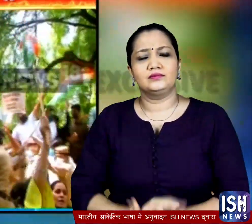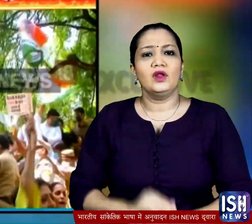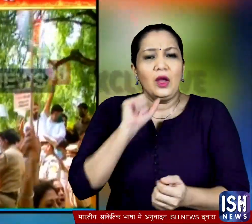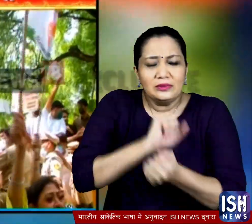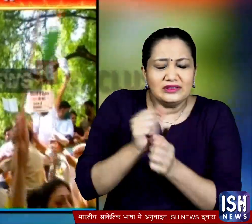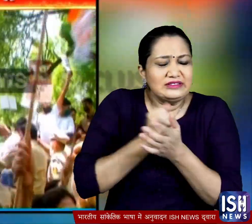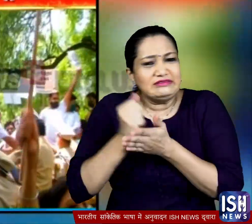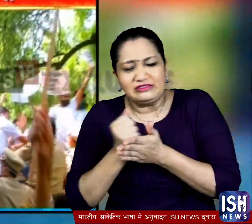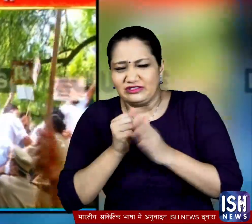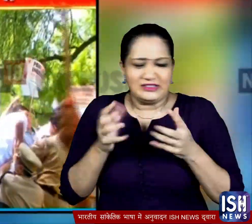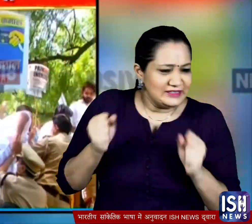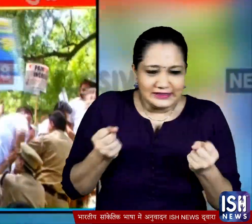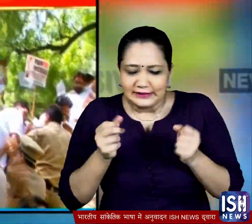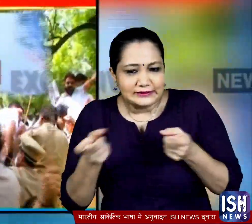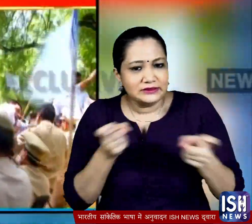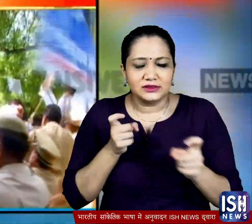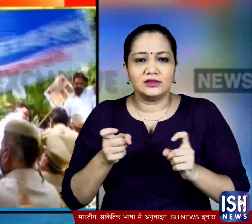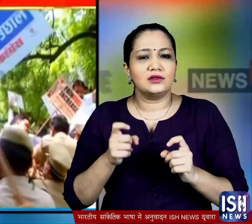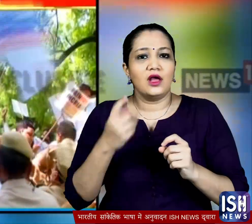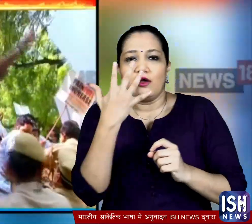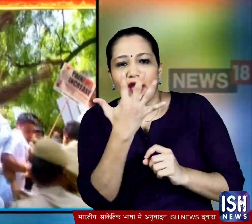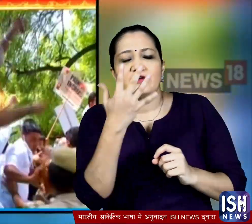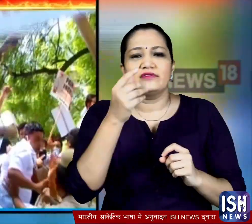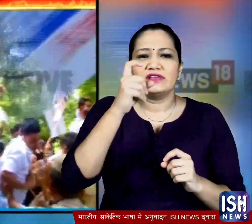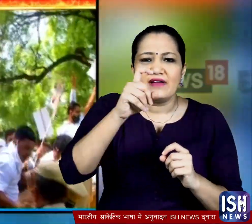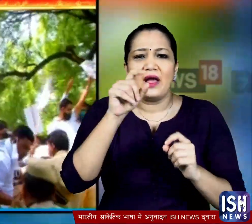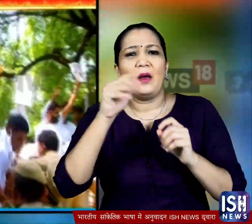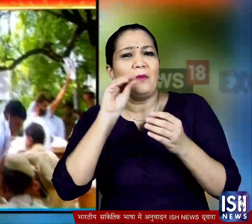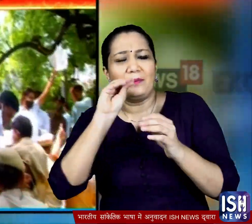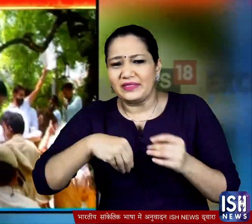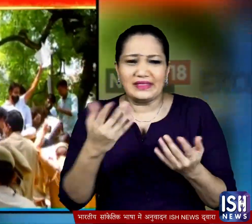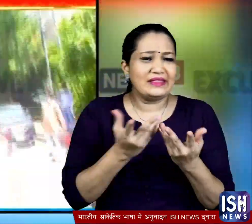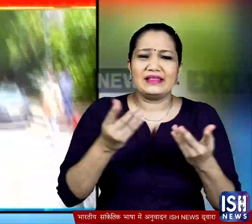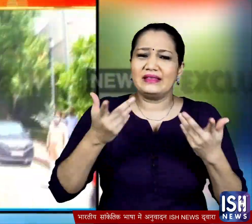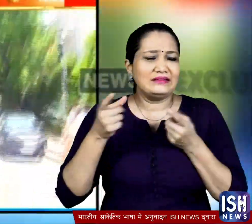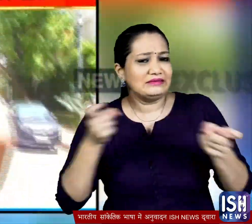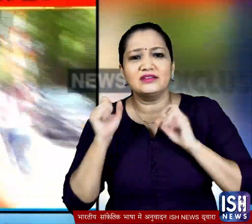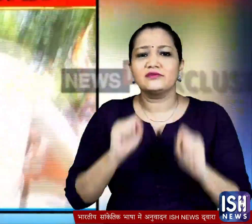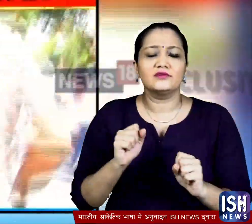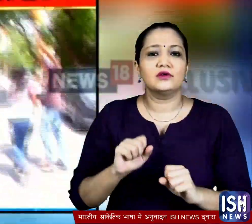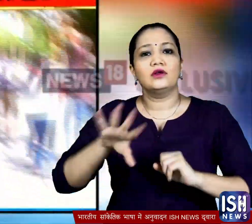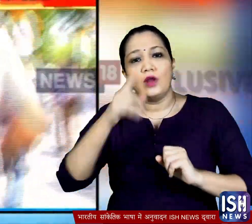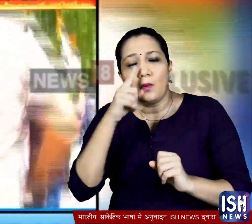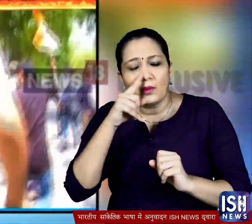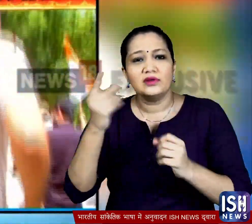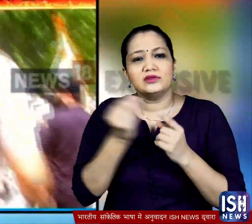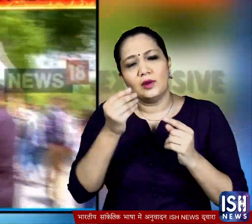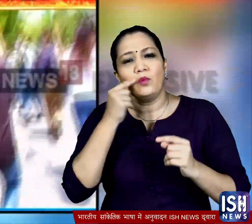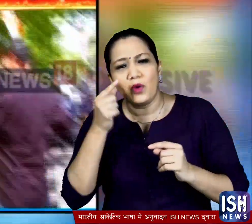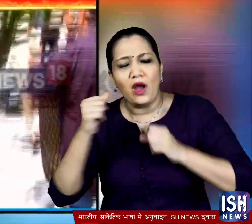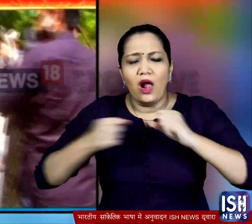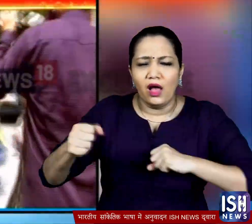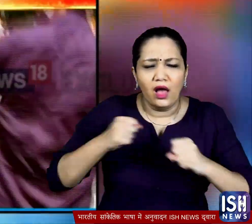उन्हें रोकने के लिए पूरा जोर लगाने लगे, लेकिन 5-7 पुलिस वाले मिलकर इस भीड़ को नहीं रोक पाए। थोड़ी ही देर में कुछ महिलाएं और कुछ